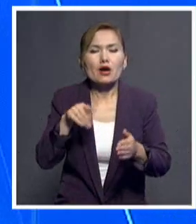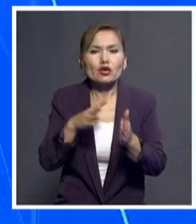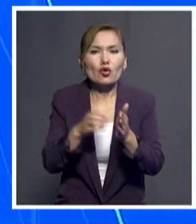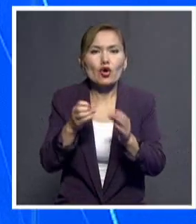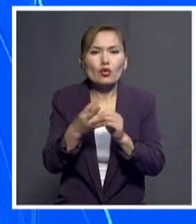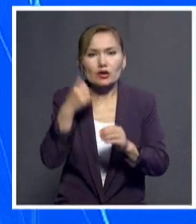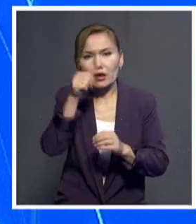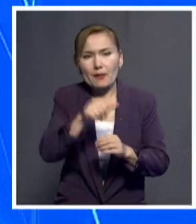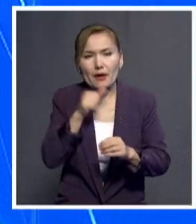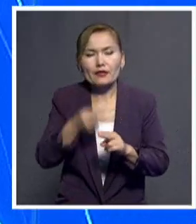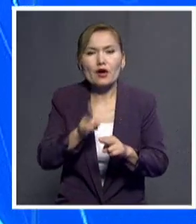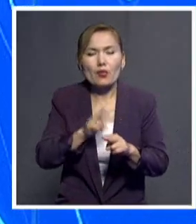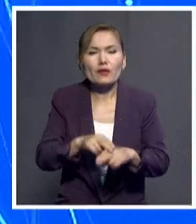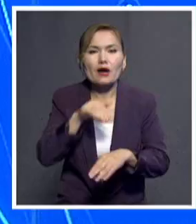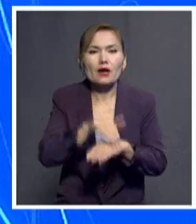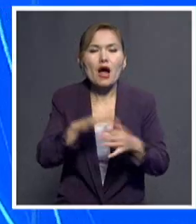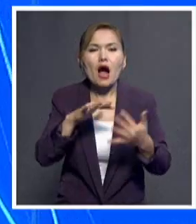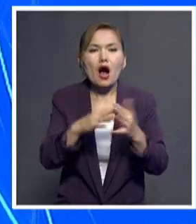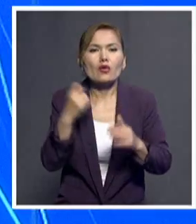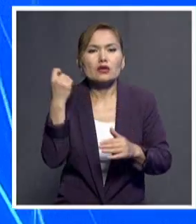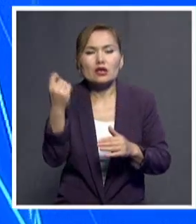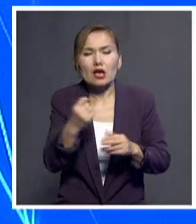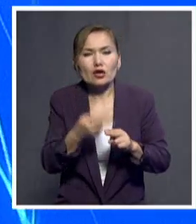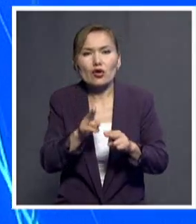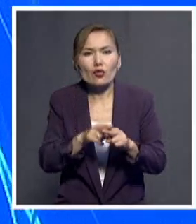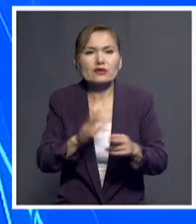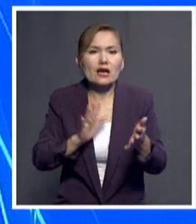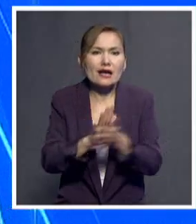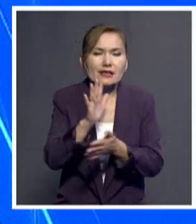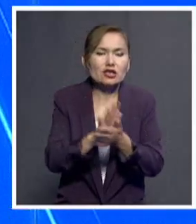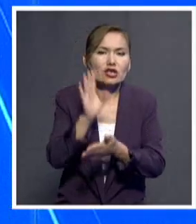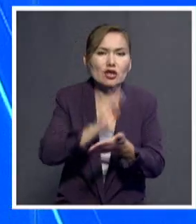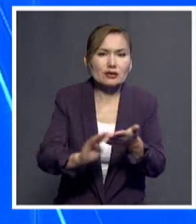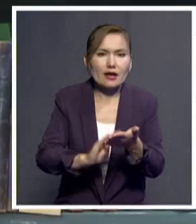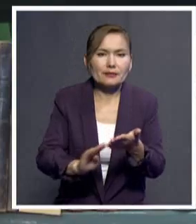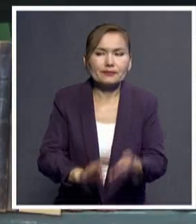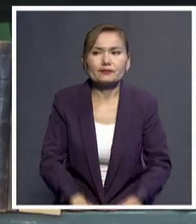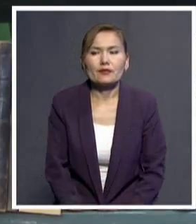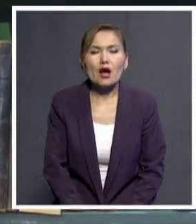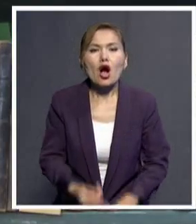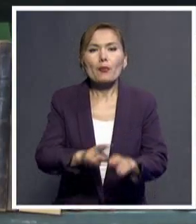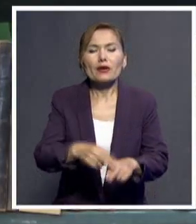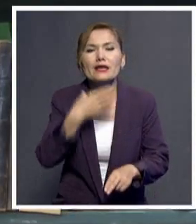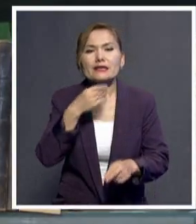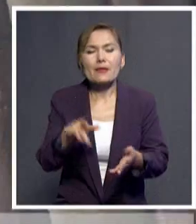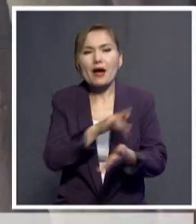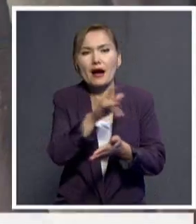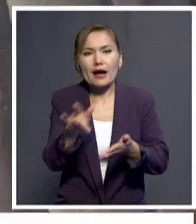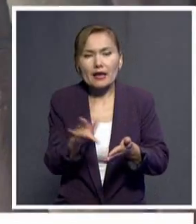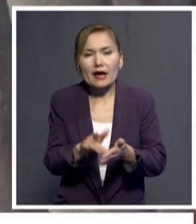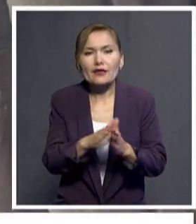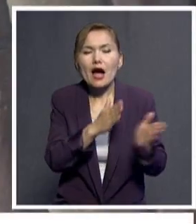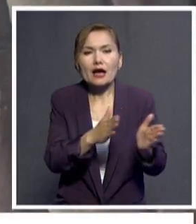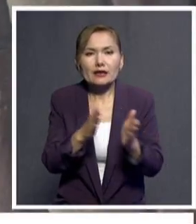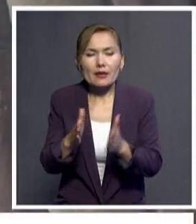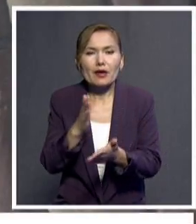жылғы статистикалық бөлімнің ауыл шаруашылығына шолу басылымында жазылыпты. Бұл Семейдегі Абай кітапханасының сирек кітаптар қоры.